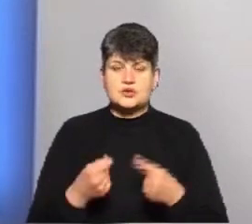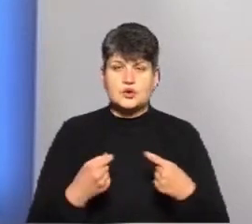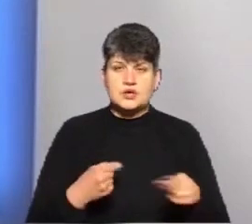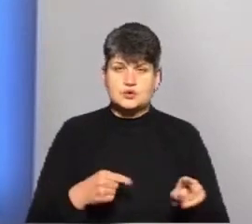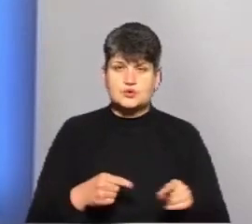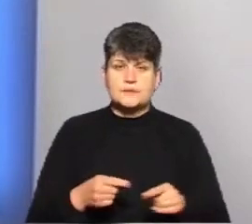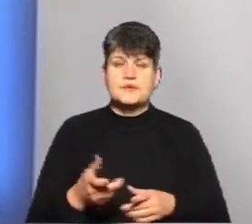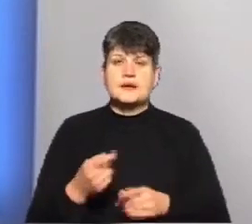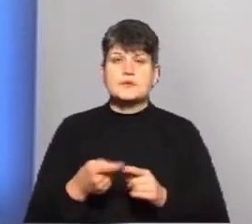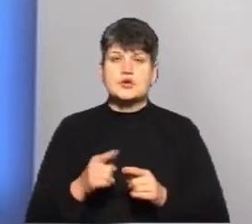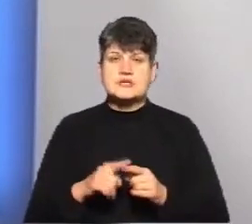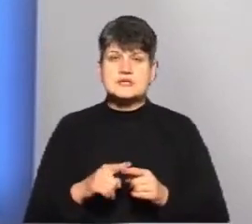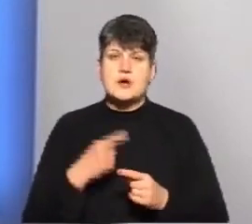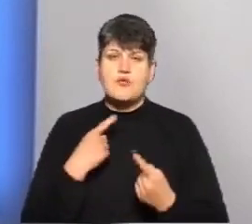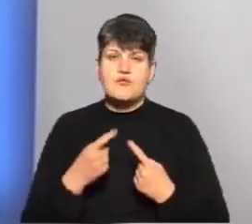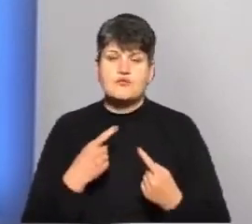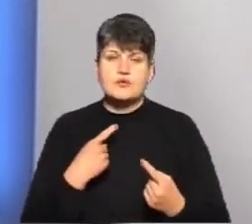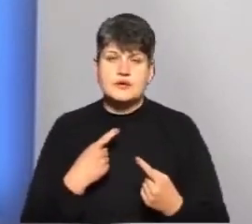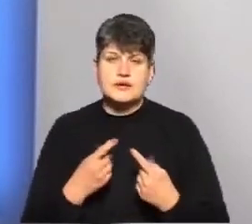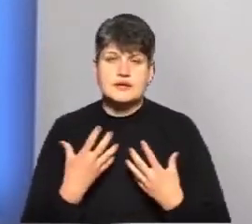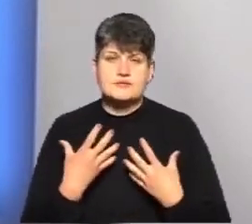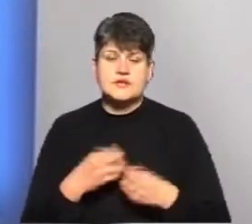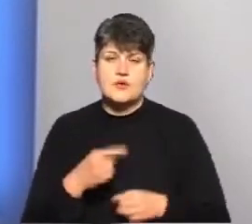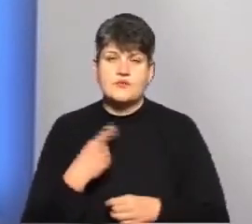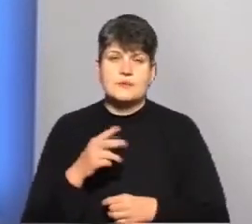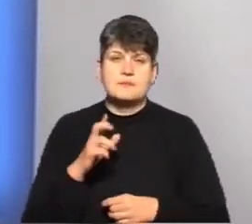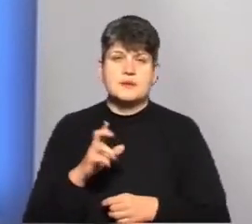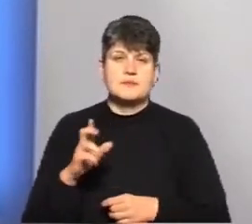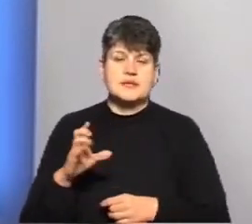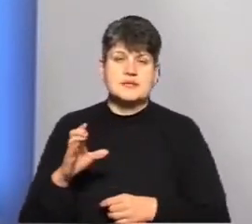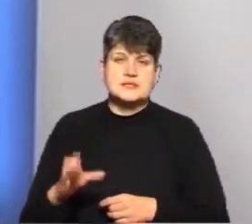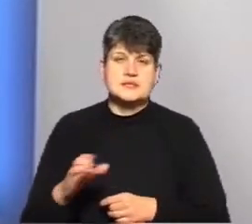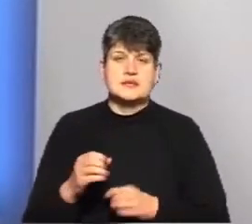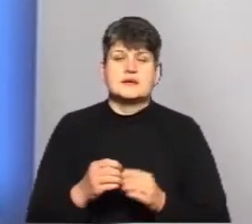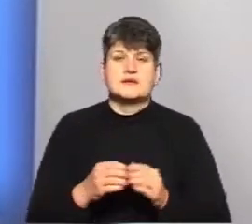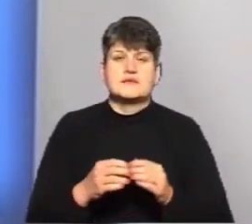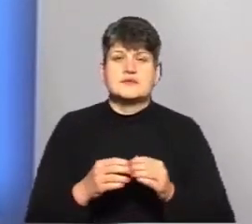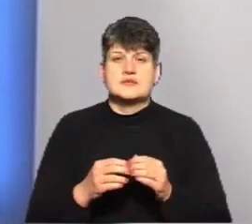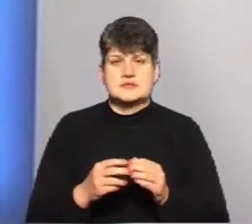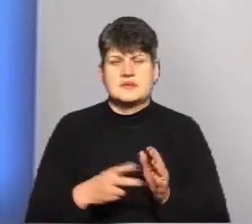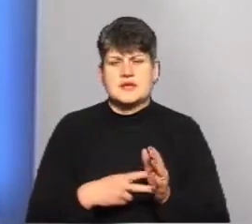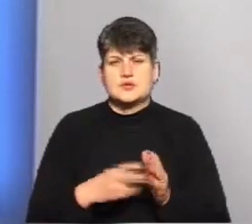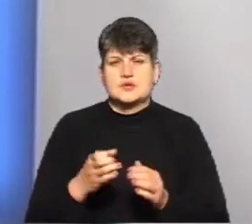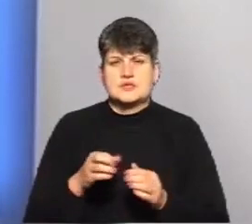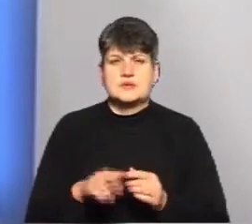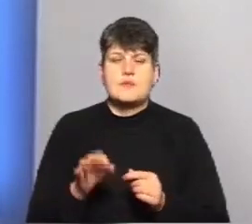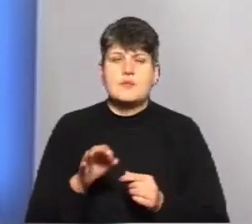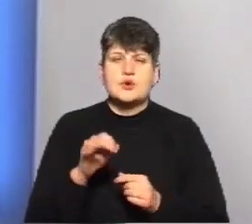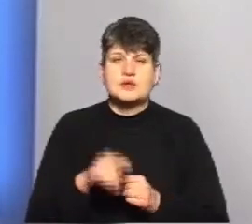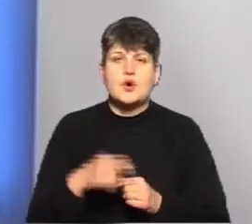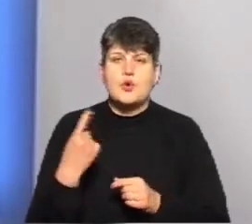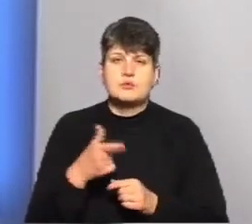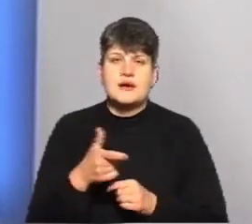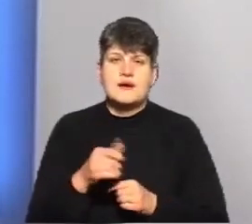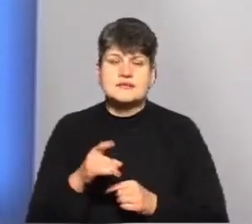і Deutsche Welle в Україні, і BBC 12 січня, 18 січня, відповідно, про те, що облгази не хочуть відпускати